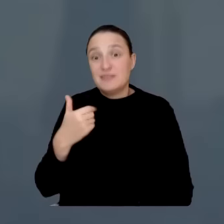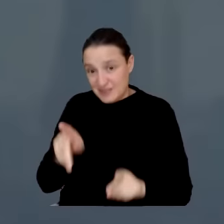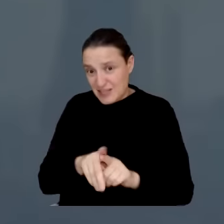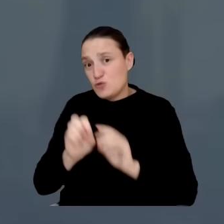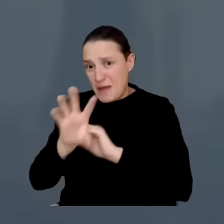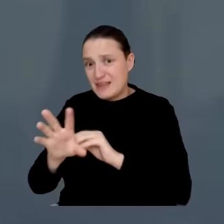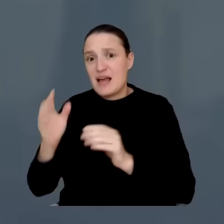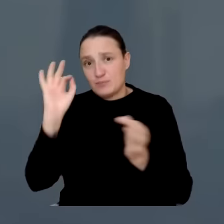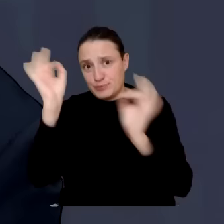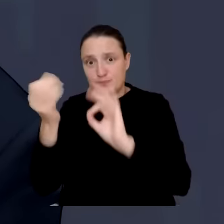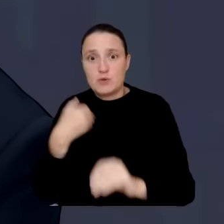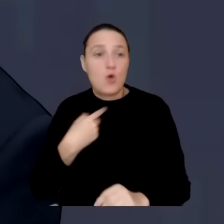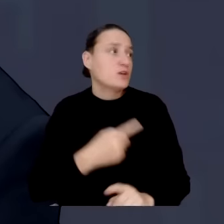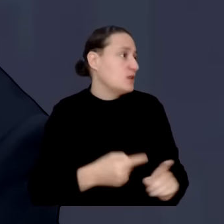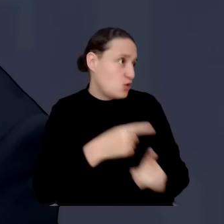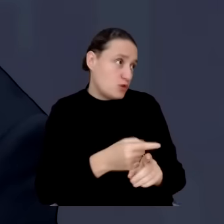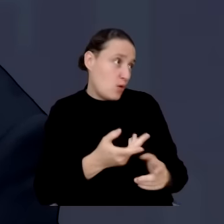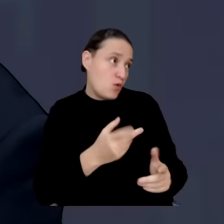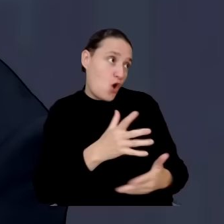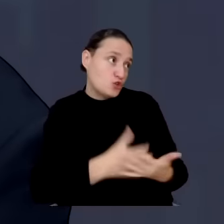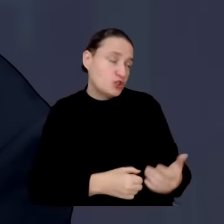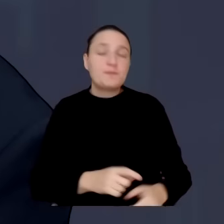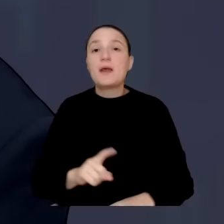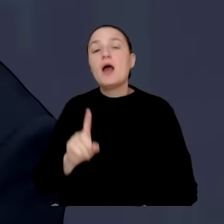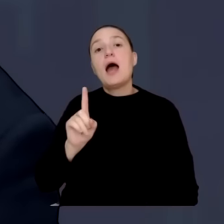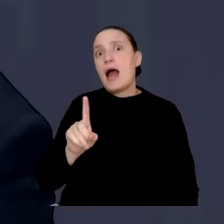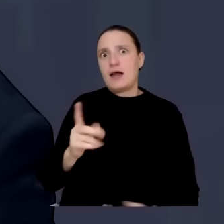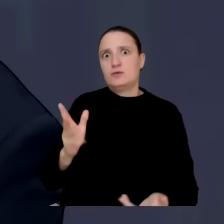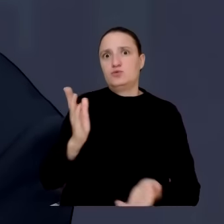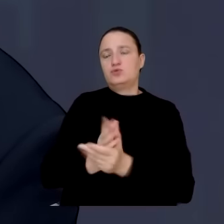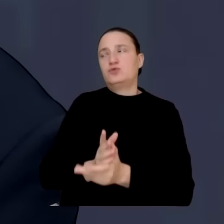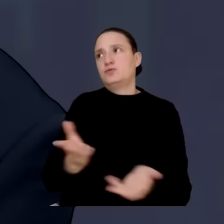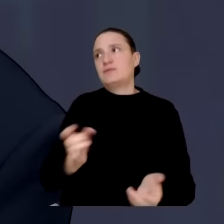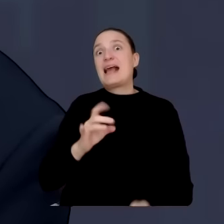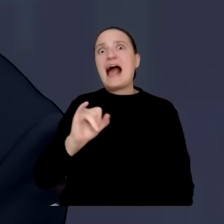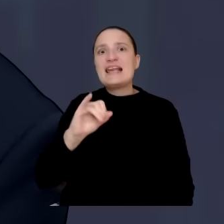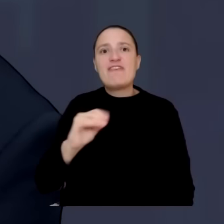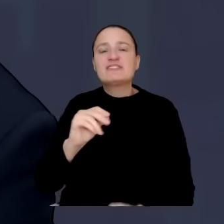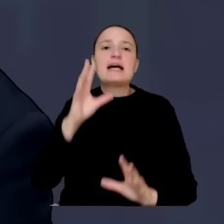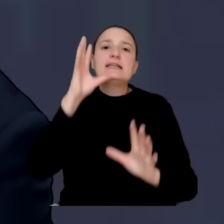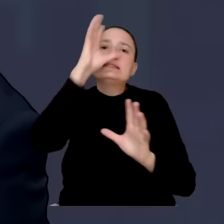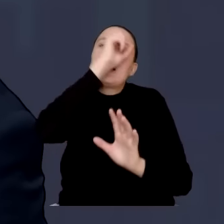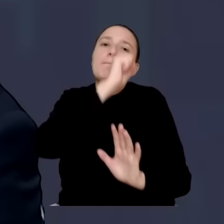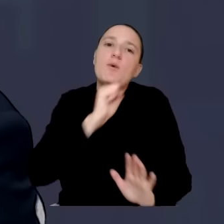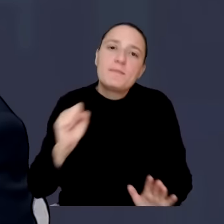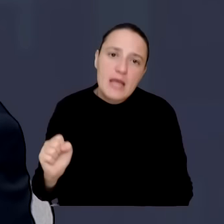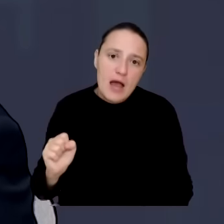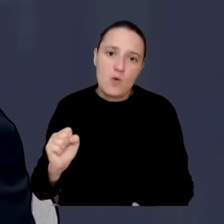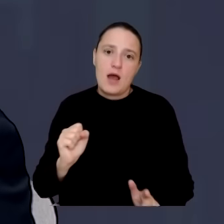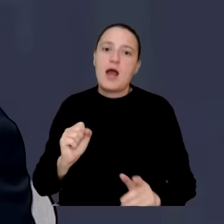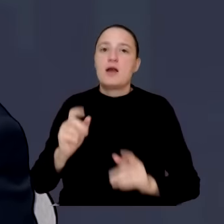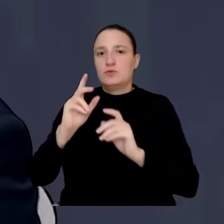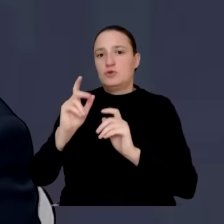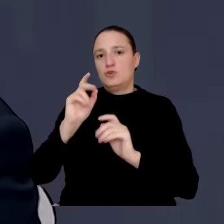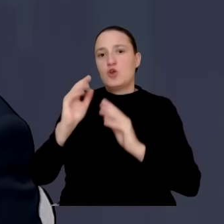Med a już kuriozum proszę państwa jest to że pani Gajewska zapomniała sobie oświadczyć że dostała w darowiźnie